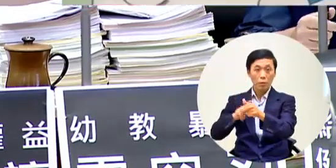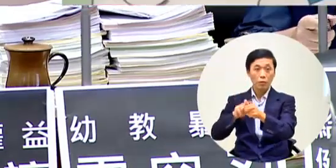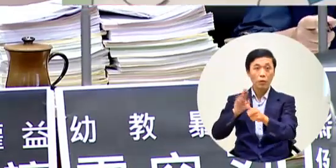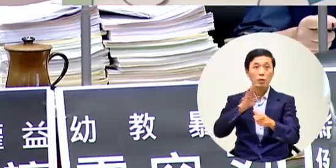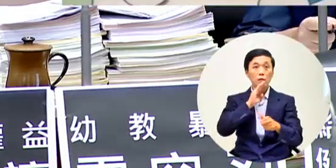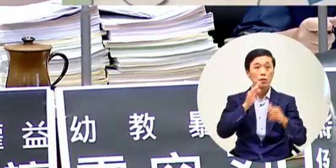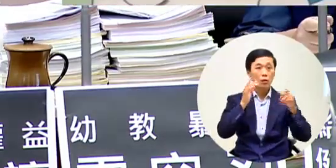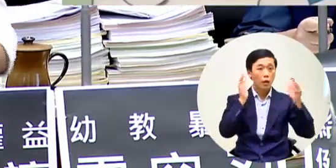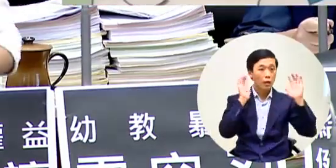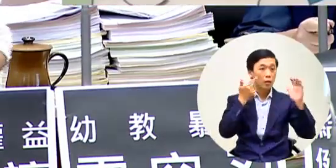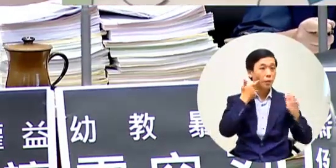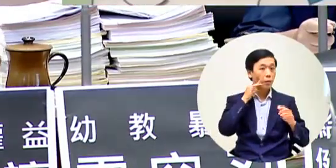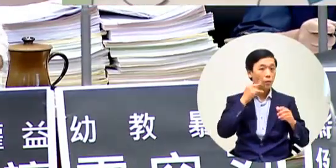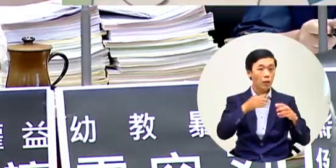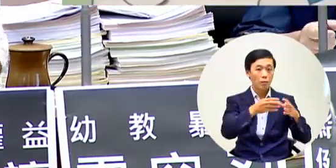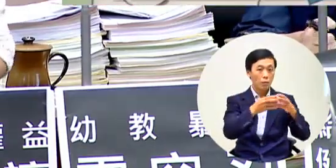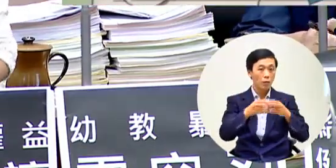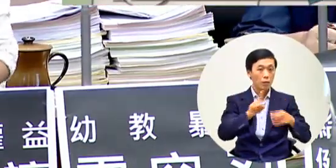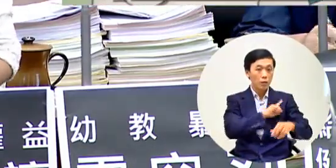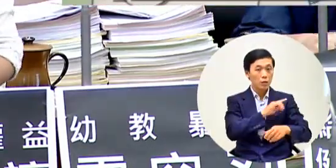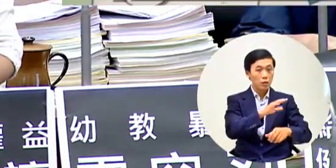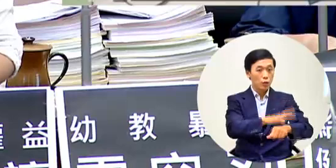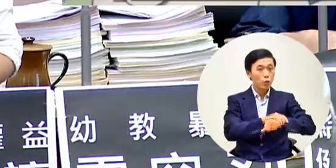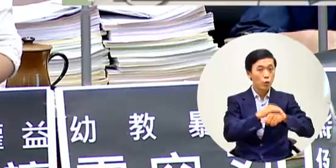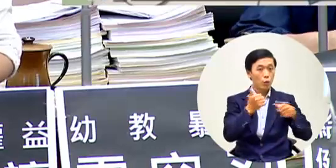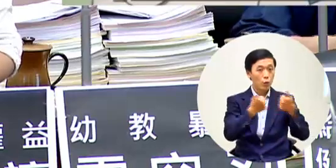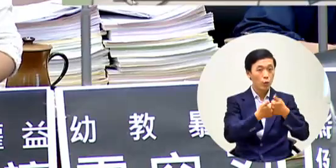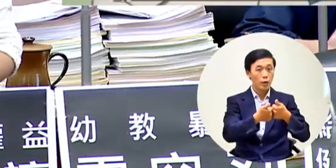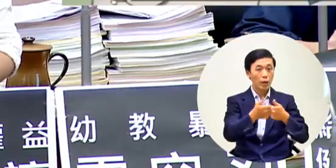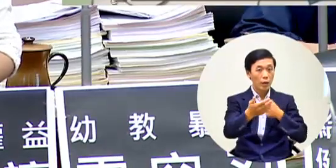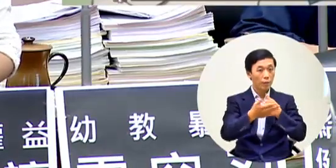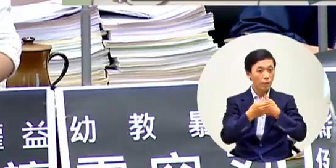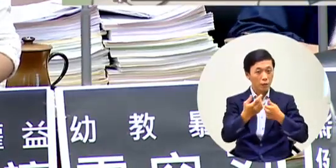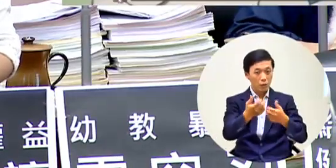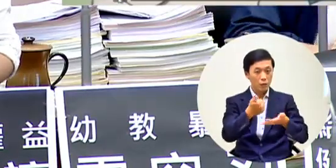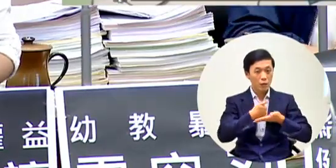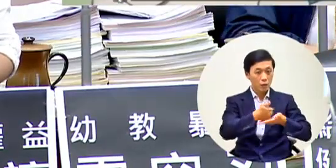市长，来帮我放影片，市长他是谁你知不知道？